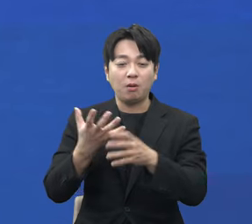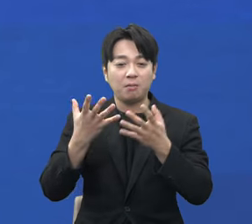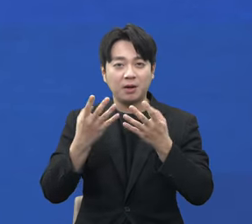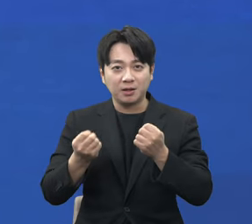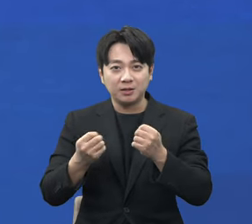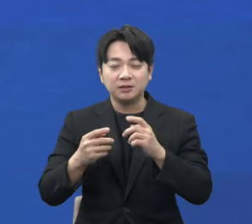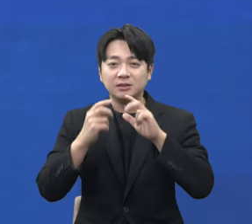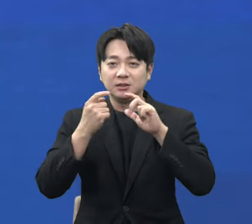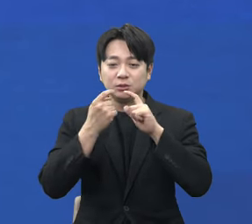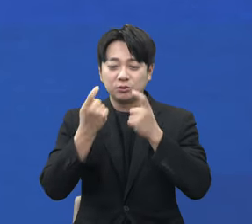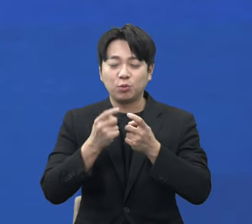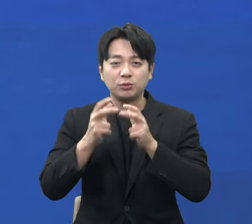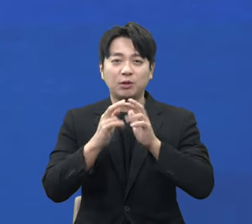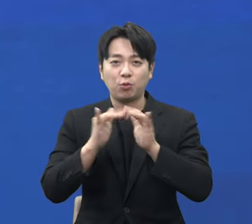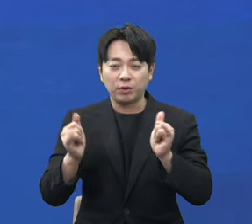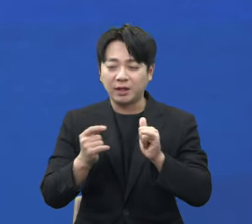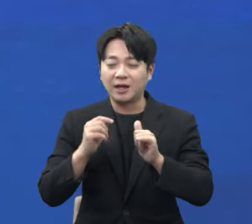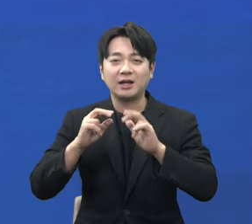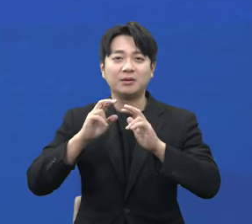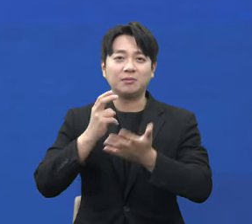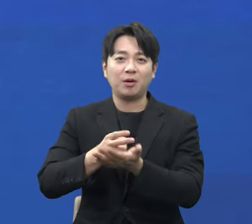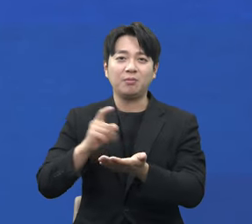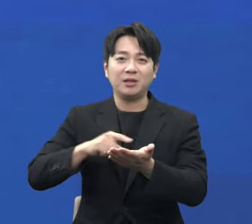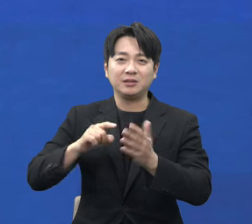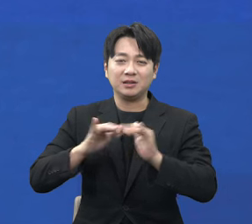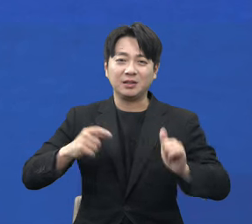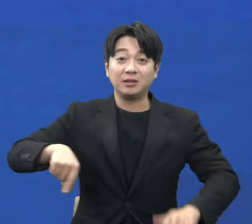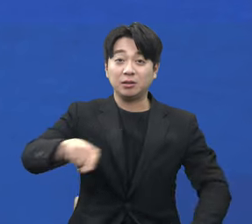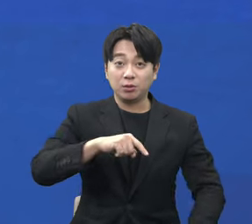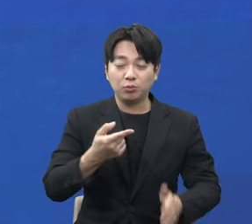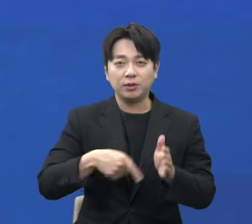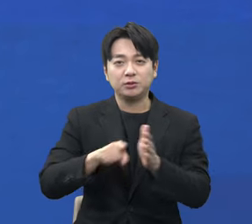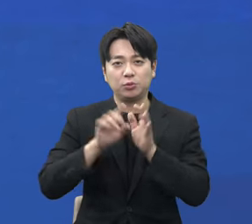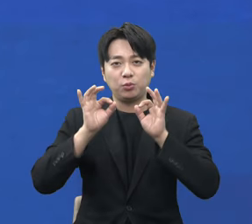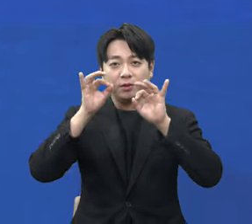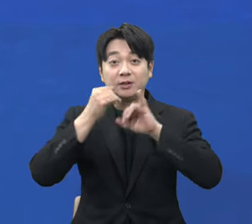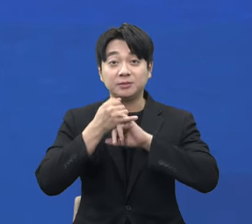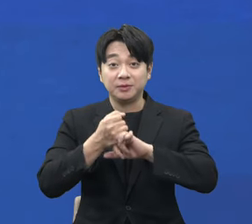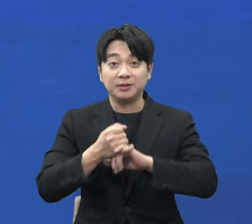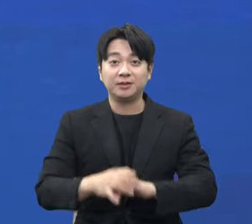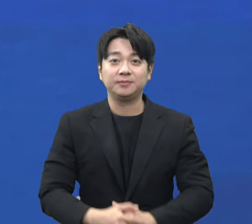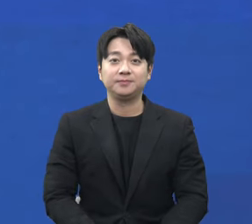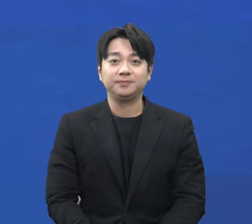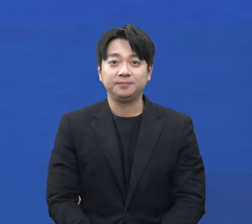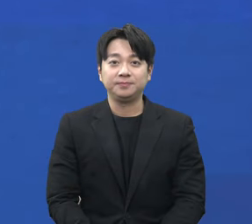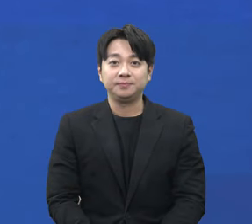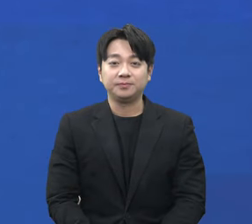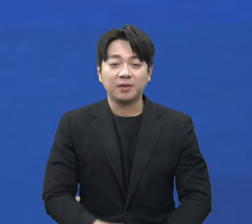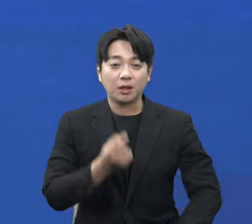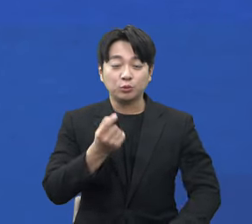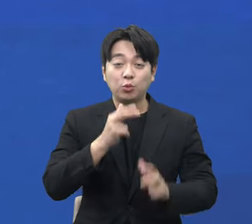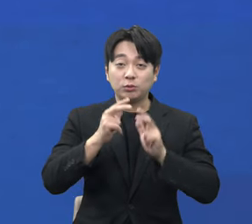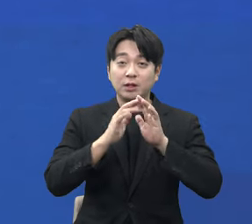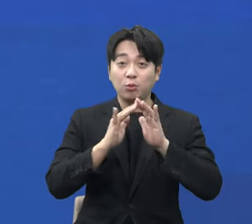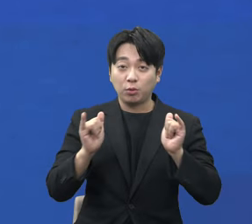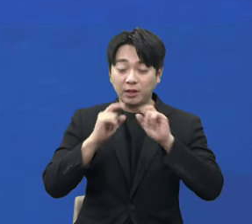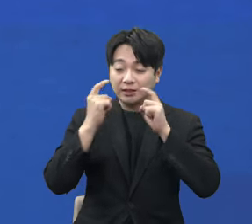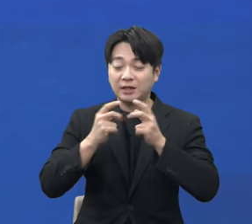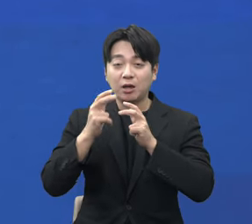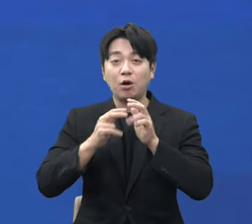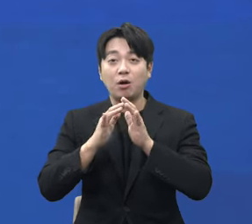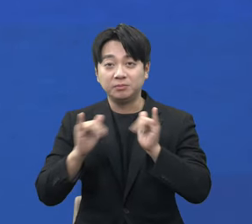역시 민주당이라는 평가를 받을 수 있도록 최선을 다하겠습니다. 소상공인이 소기업으로 성장하면